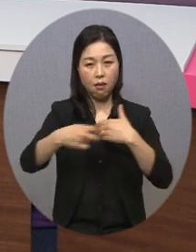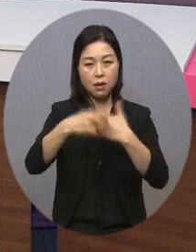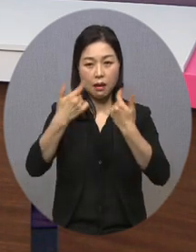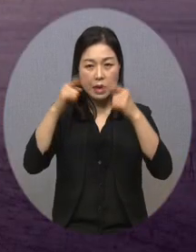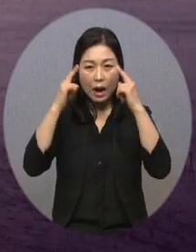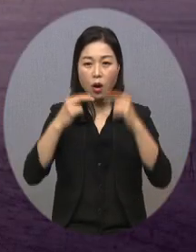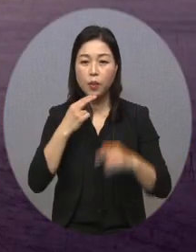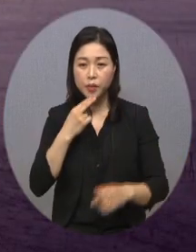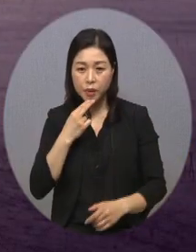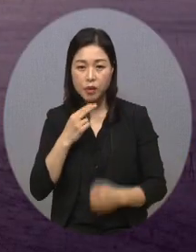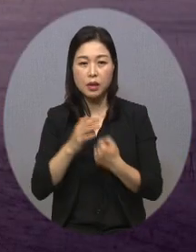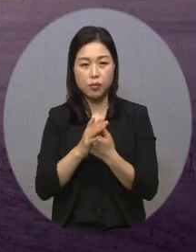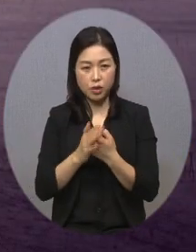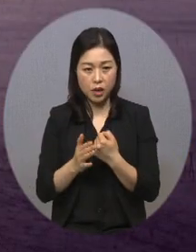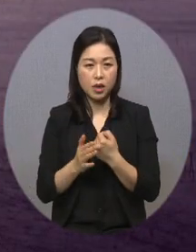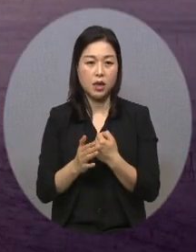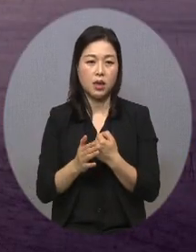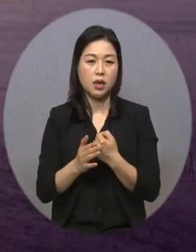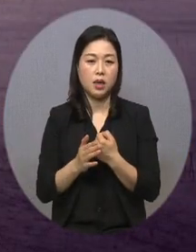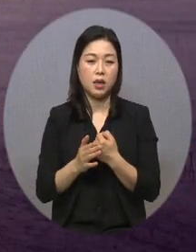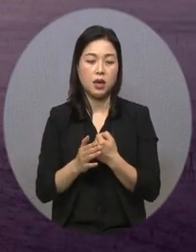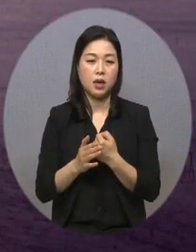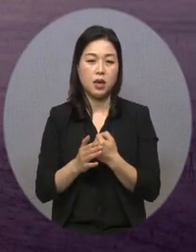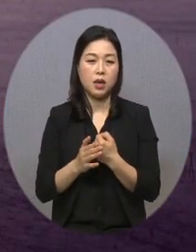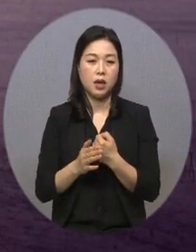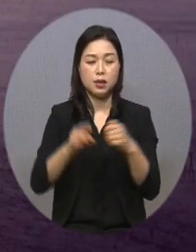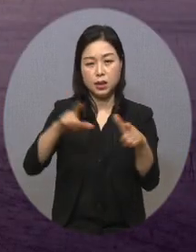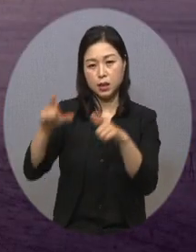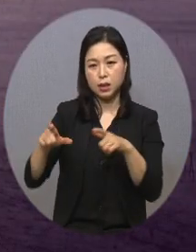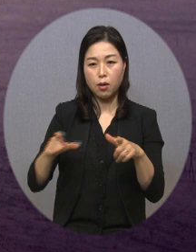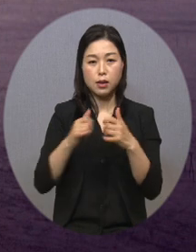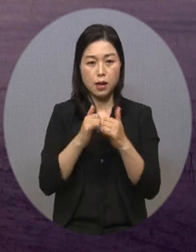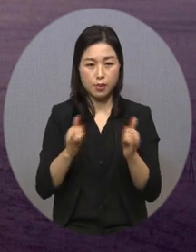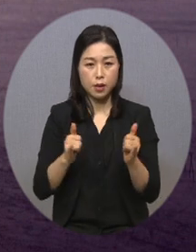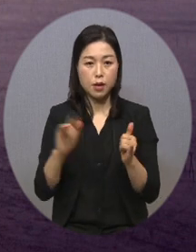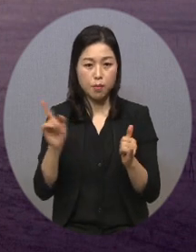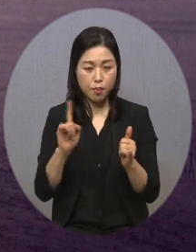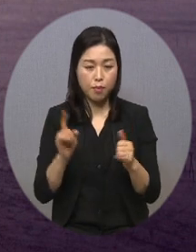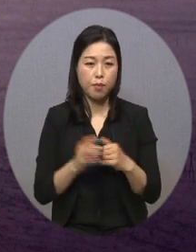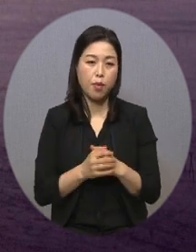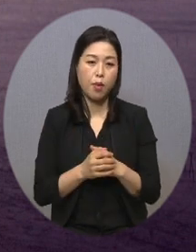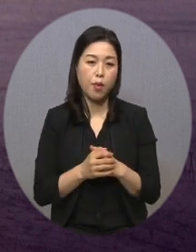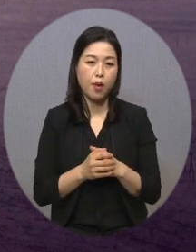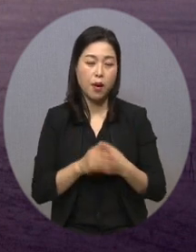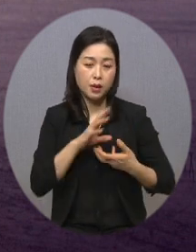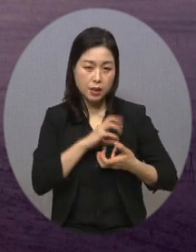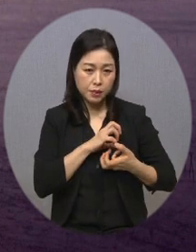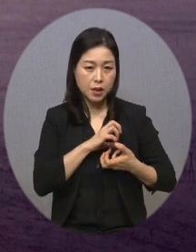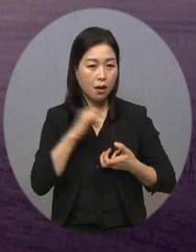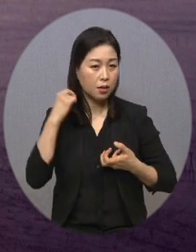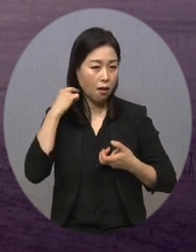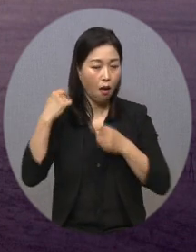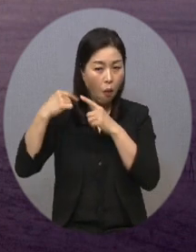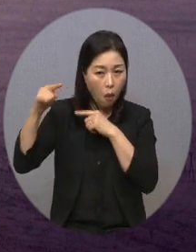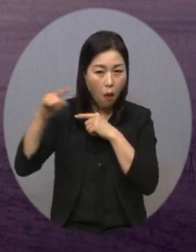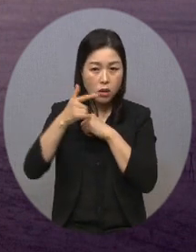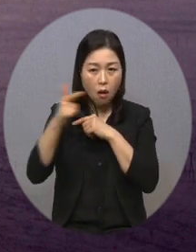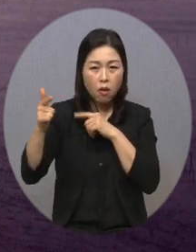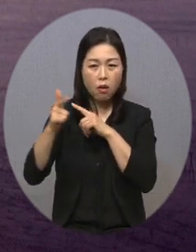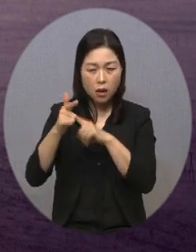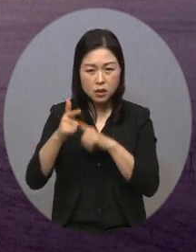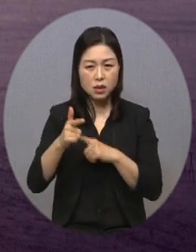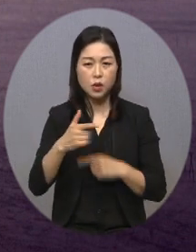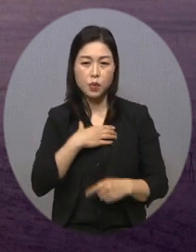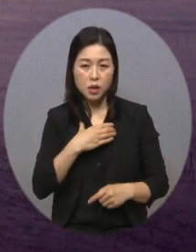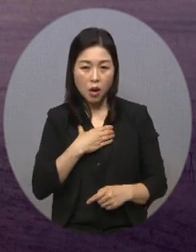없어서 많은 주민들께서 심내혈관을 비롯한 중증 질환에 대한 치료가